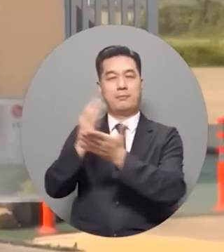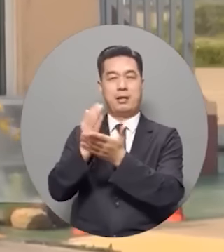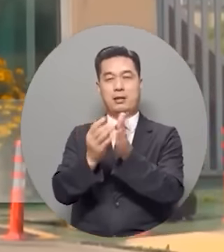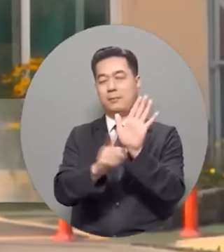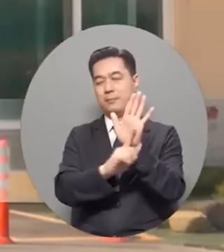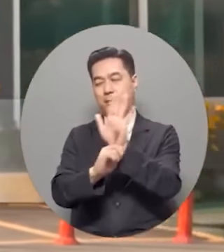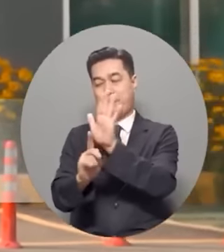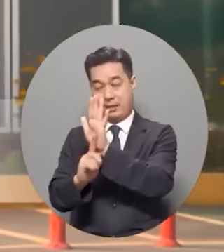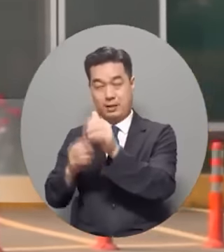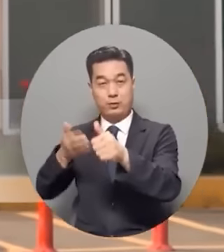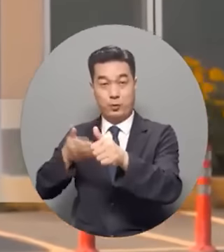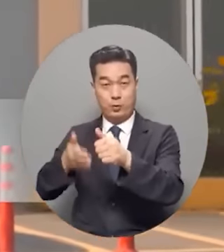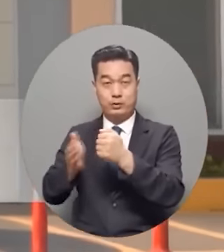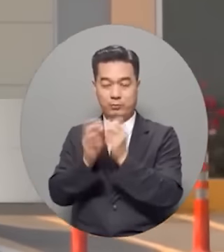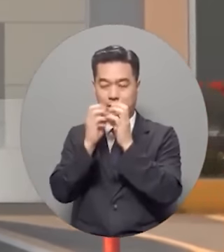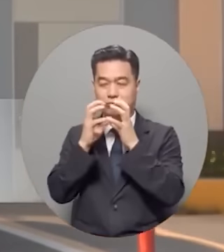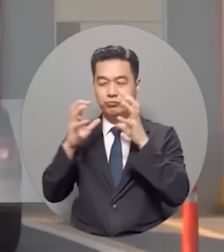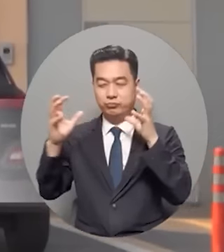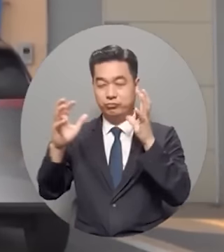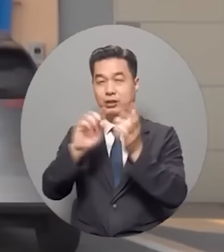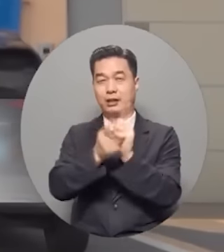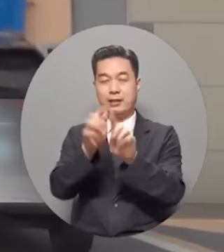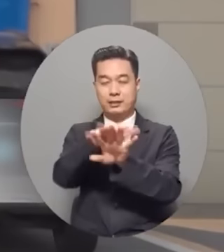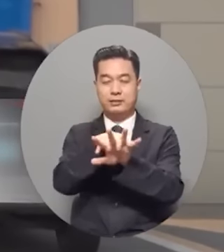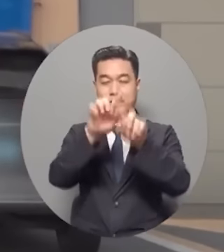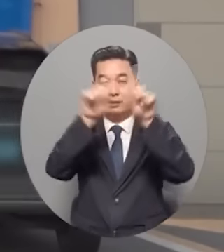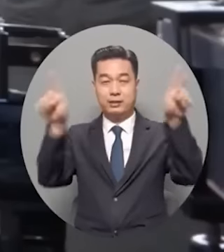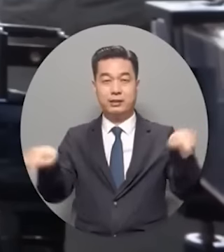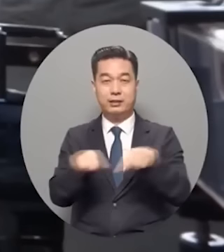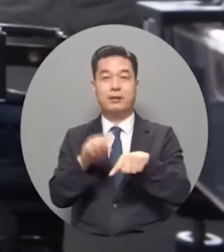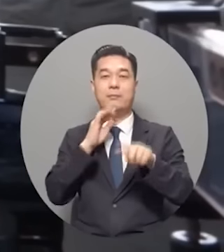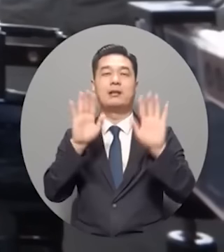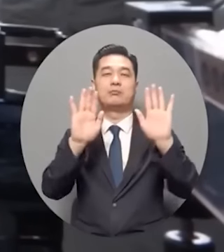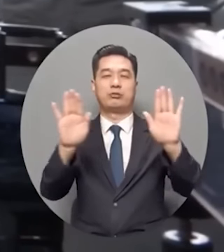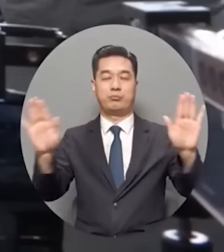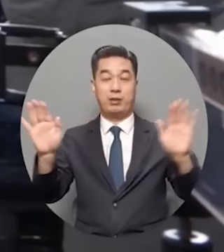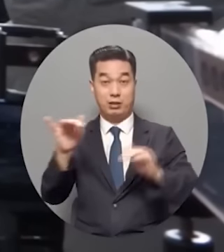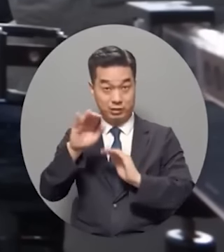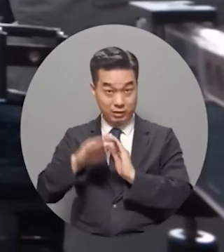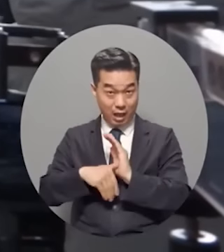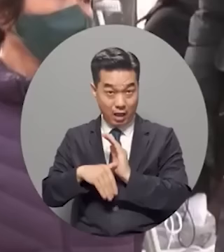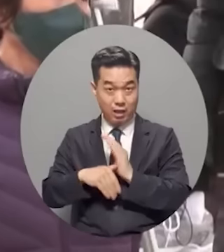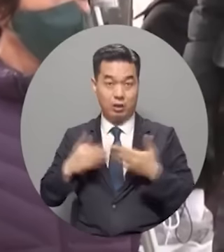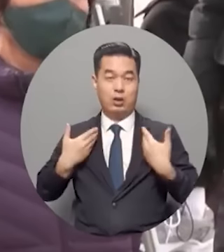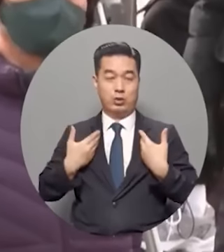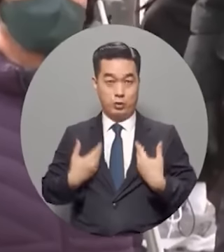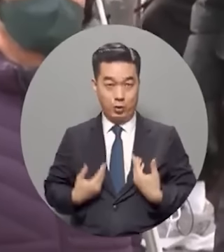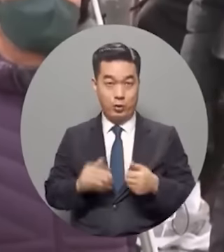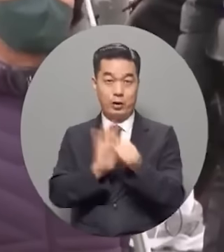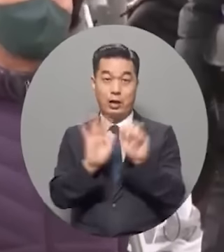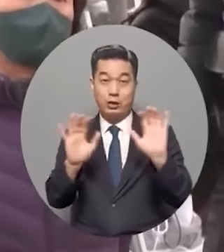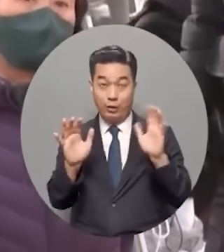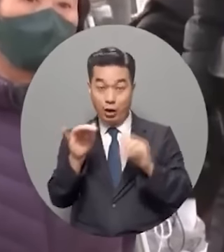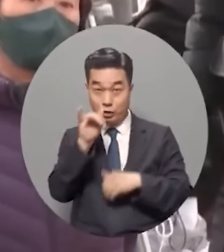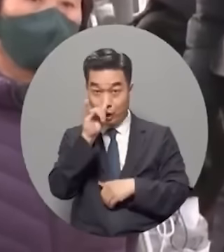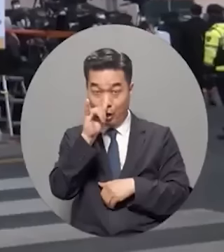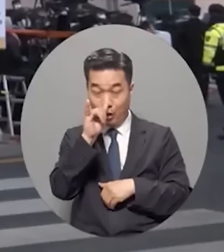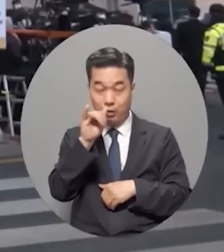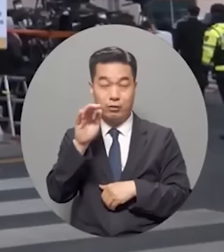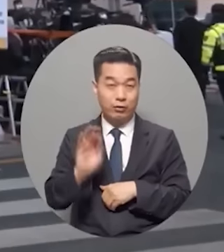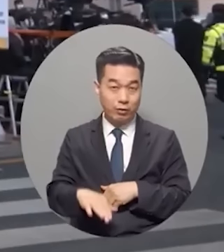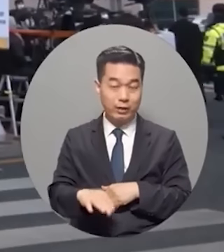소속사 요청에 풍선과 현수막으로만 마음을 전한 겁니다. 입대 당시에도 조용히 응원했던 아미. 팬덤은